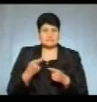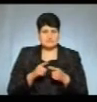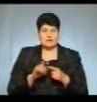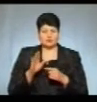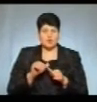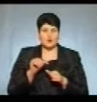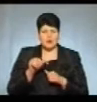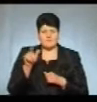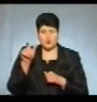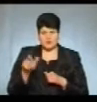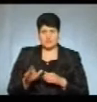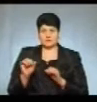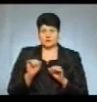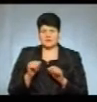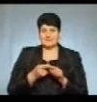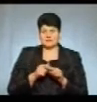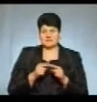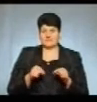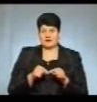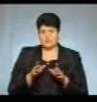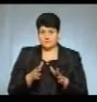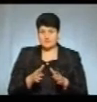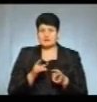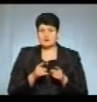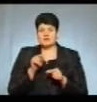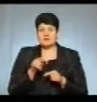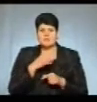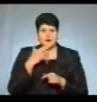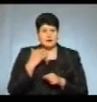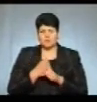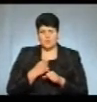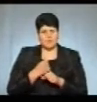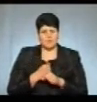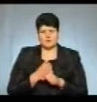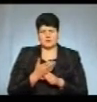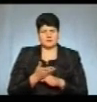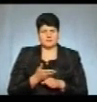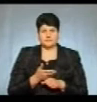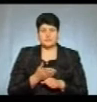буде окрема людина, яка буде регулювати цю сферу, тому що насправді там дуже багато роботи і,